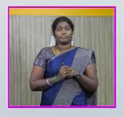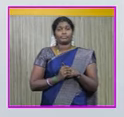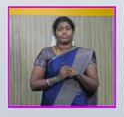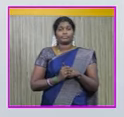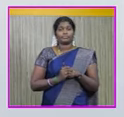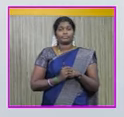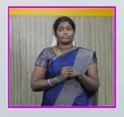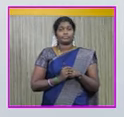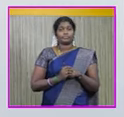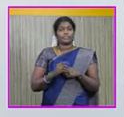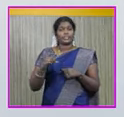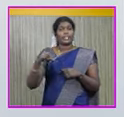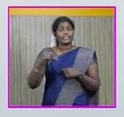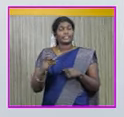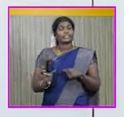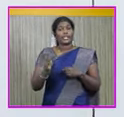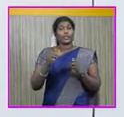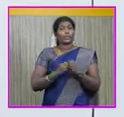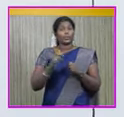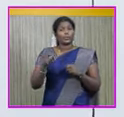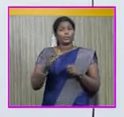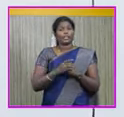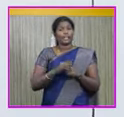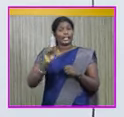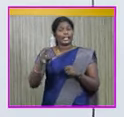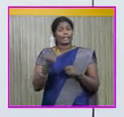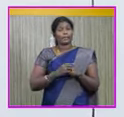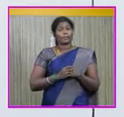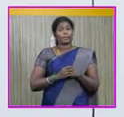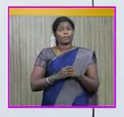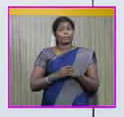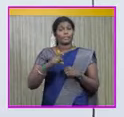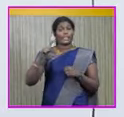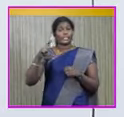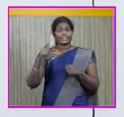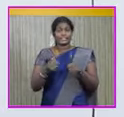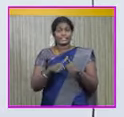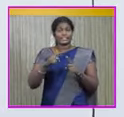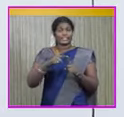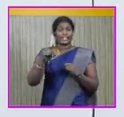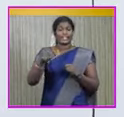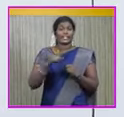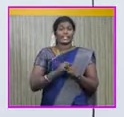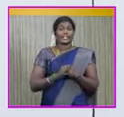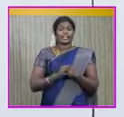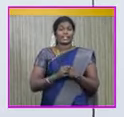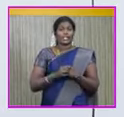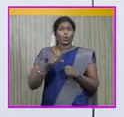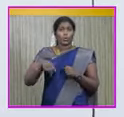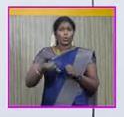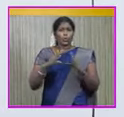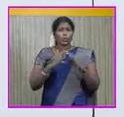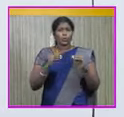முக்கோணம் சியூபி கமா முக்கோணம் சிஏடியில் கோணம் சி